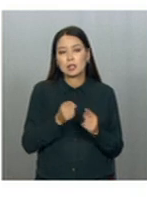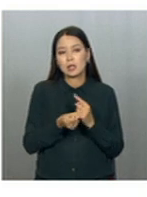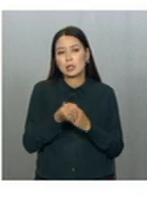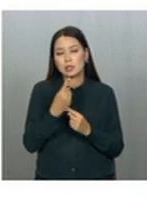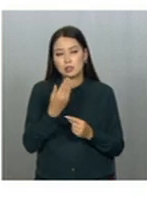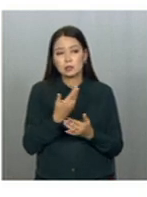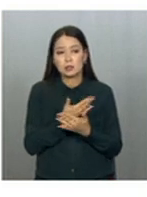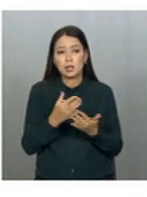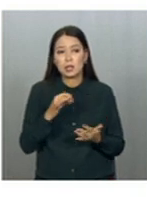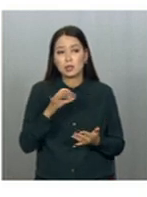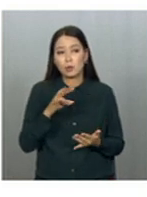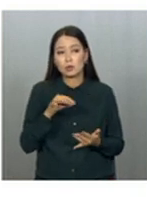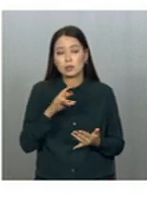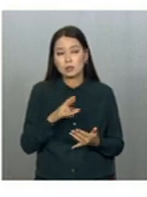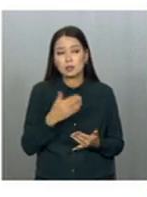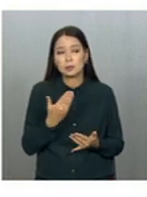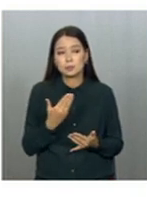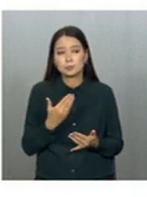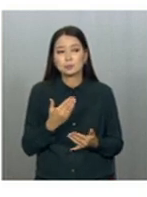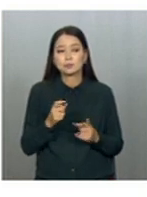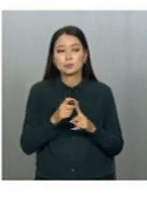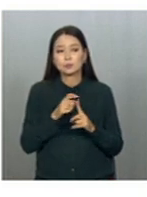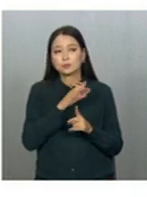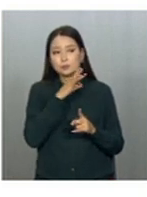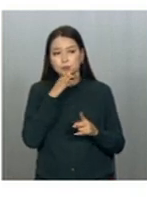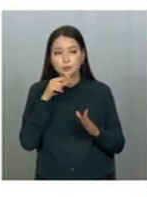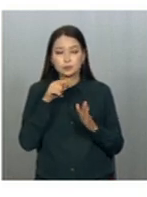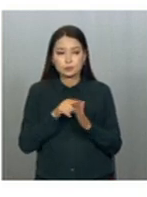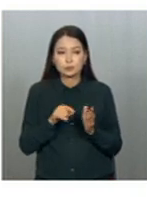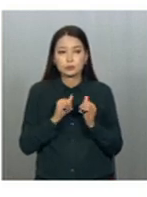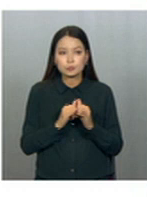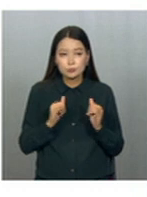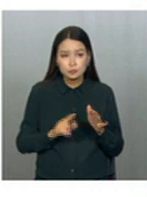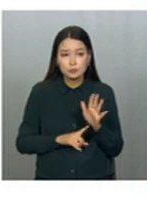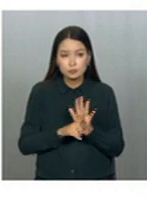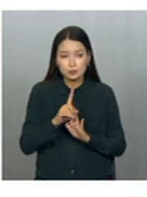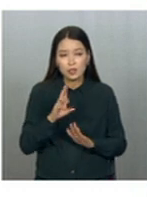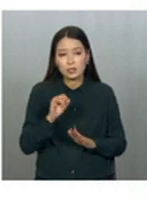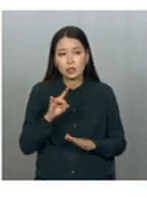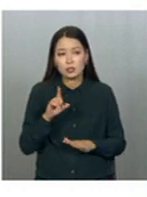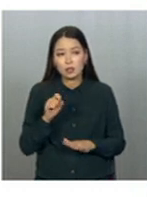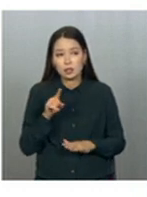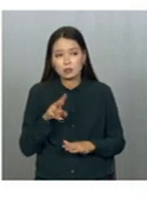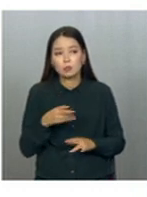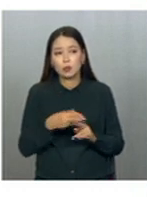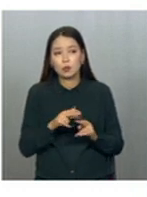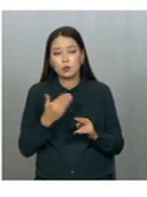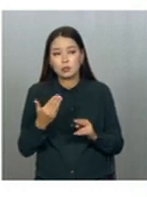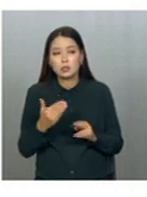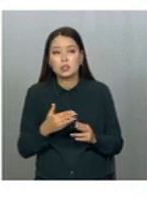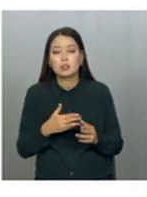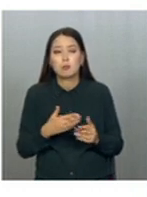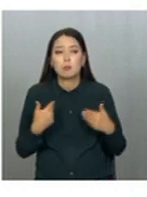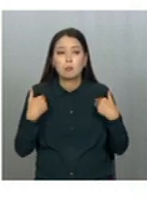түрі. Иронияда зілсіз, көбіне іштарта әжуалау басым болса, сарказмда ол шарықтау шегіне